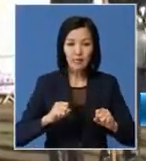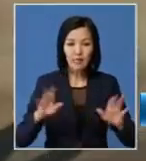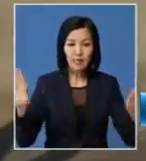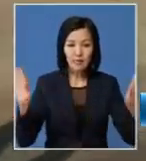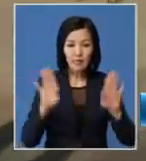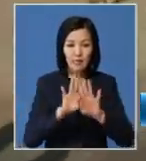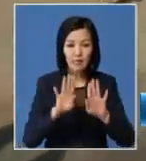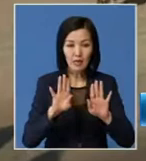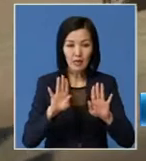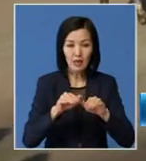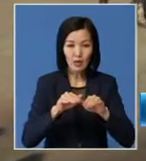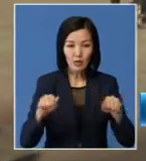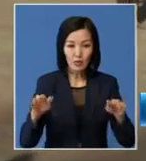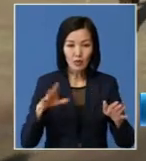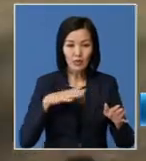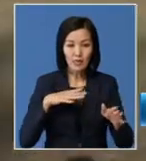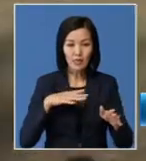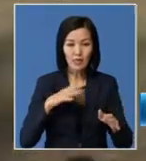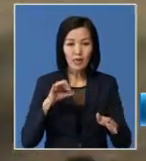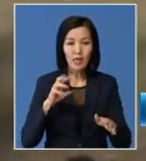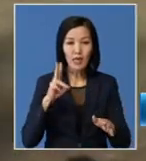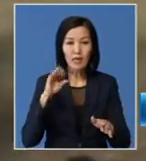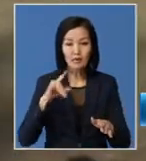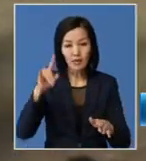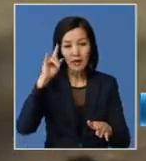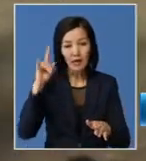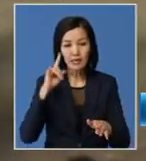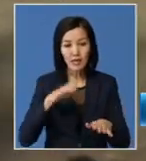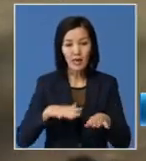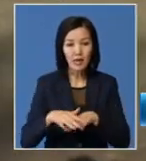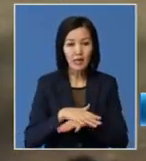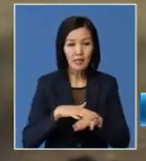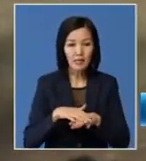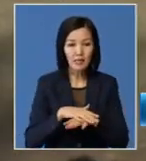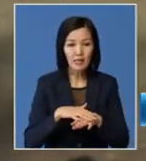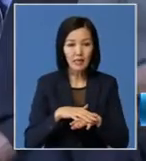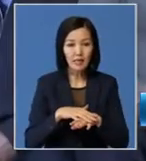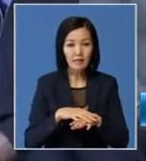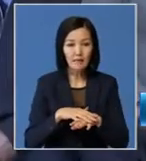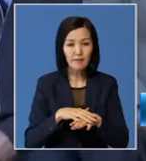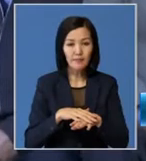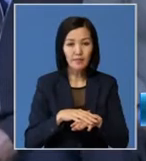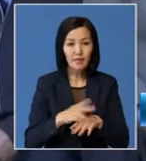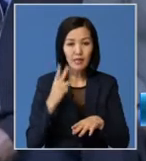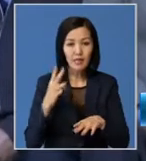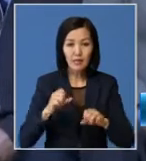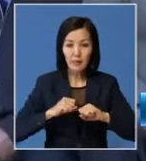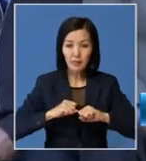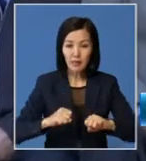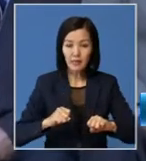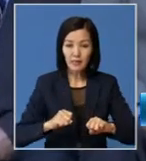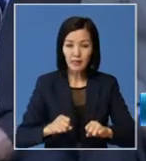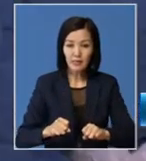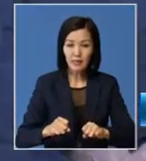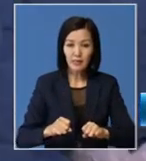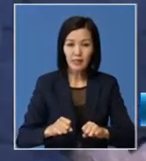Есім ханның алдына хан ием, бұдан былай қазаққа тиген жау алдыңызда осылай тізерлеп тұрады деп ойраттың қос батырын қосақтап әкеледі. Ер